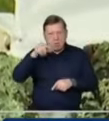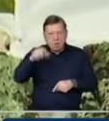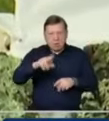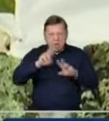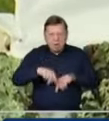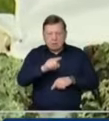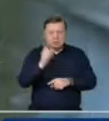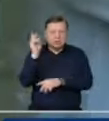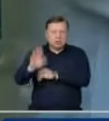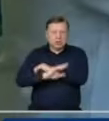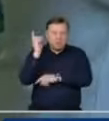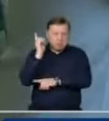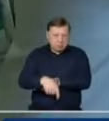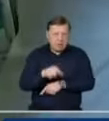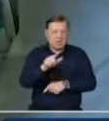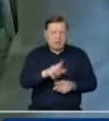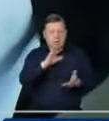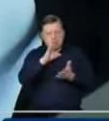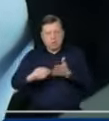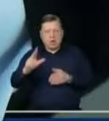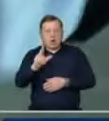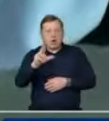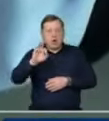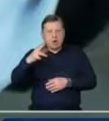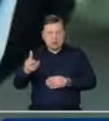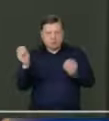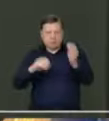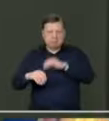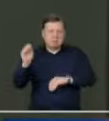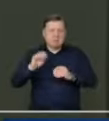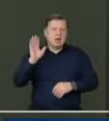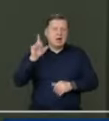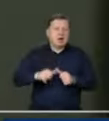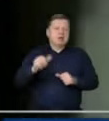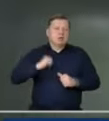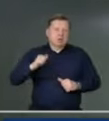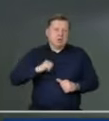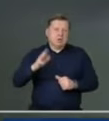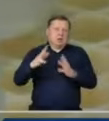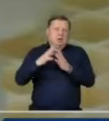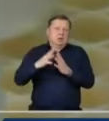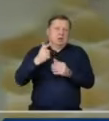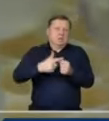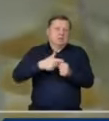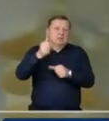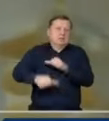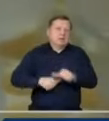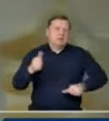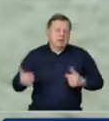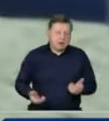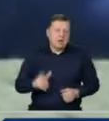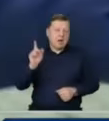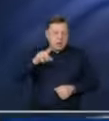pozostałości po powalonych drzewach, sklonują je. Miną dziesięciolecia, nim zrekonstruowane okazy osiągną dojrzałe piękno, ale na takie zjawisko